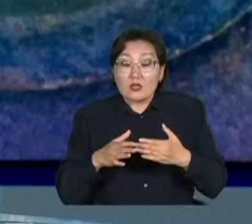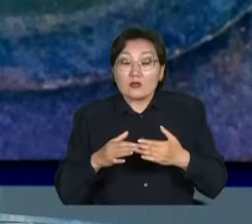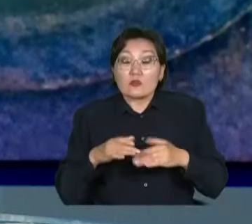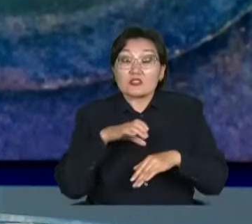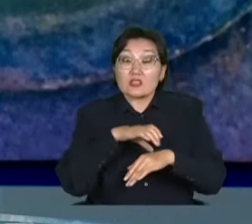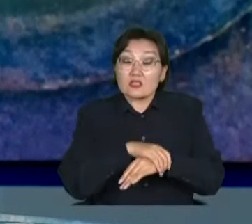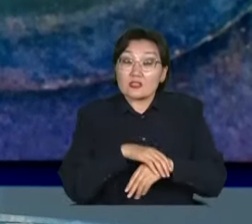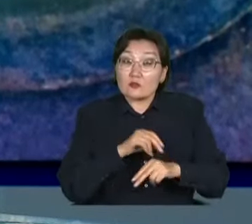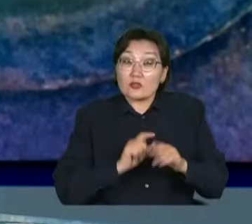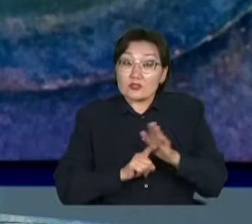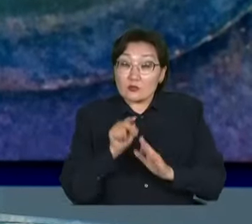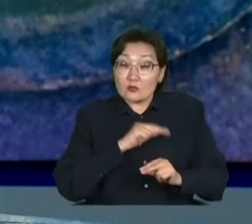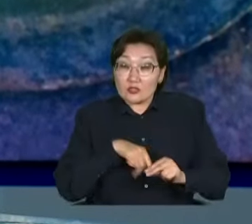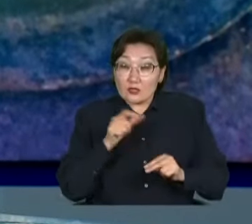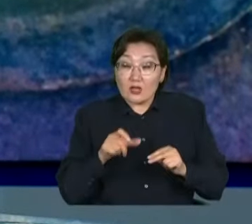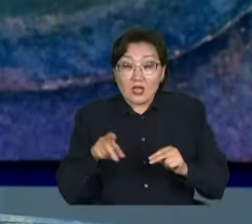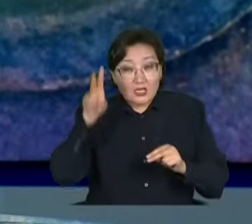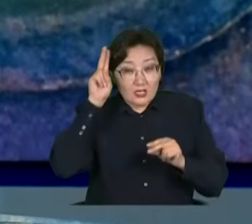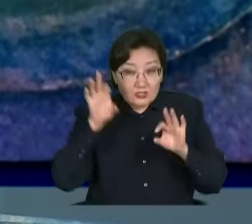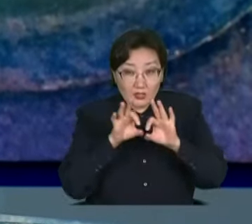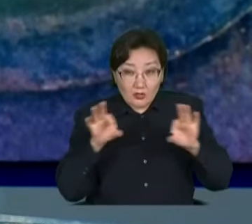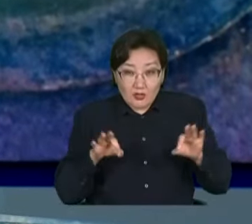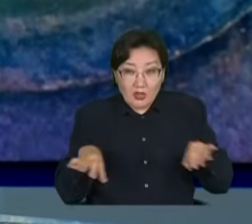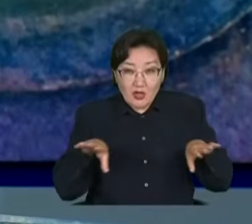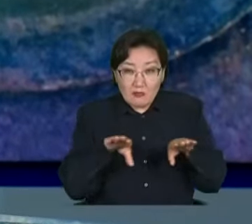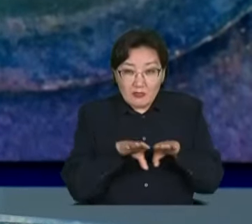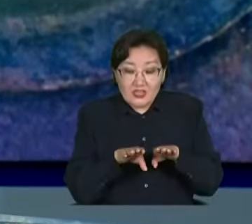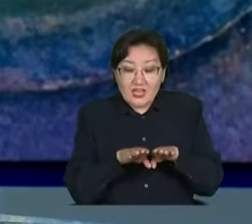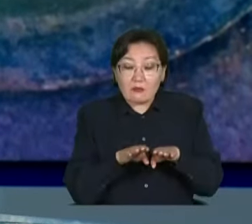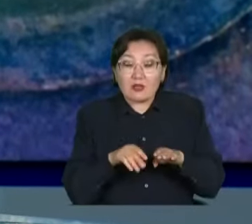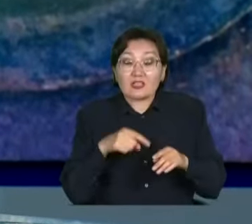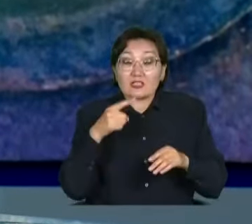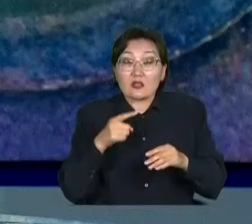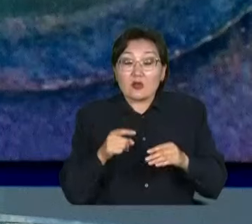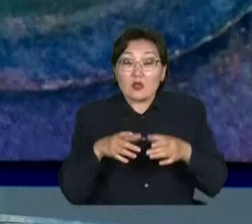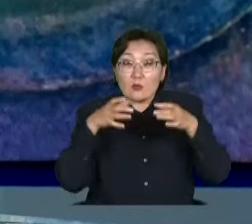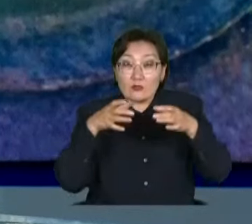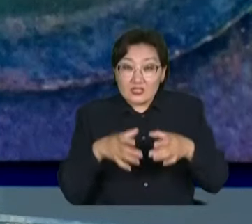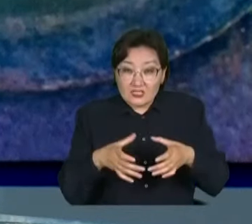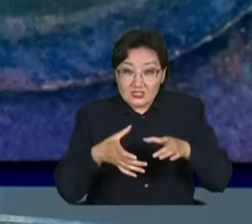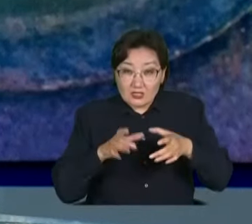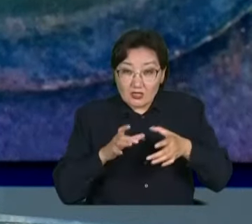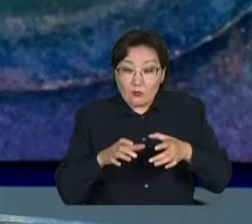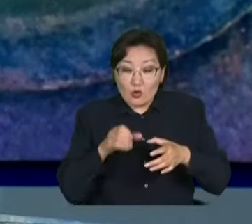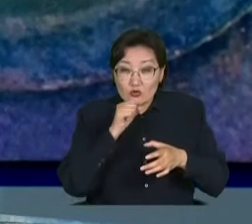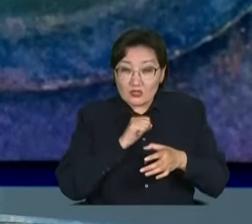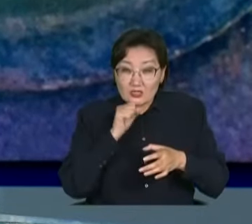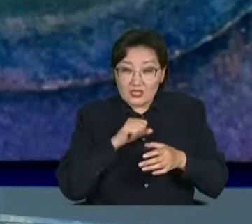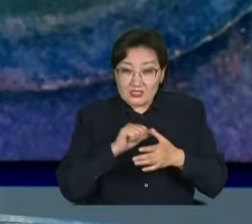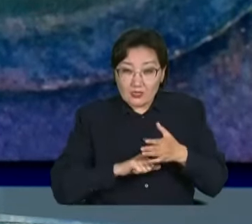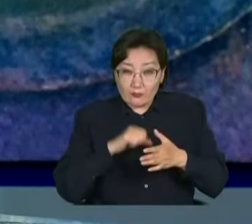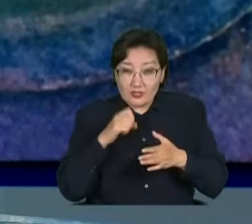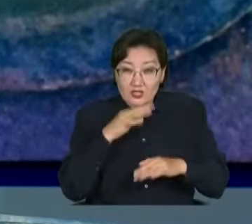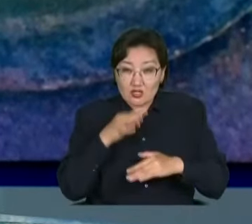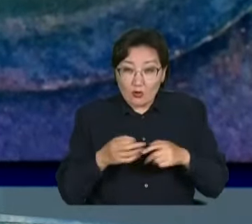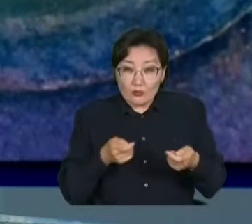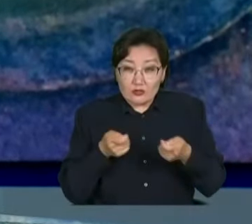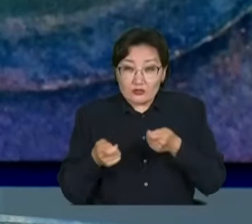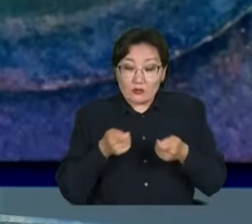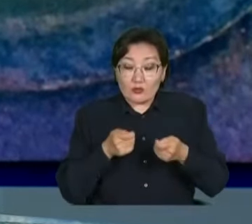кіріскен қызметкерлер кәріз құбырының бітеліп қалғанын айтады. Бұған құдыққа жабылған қақпақтардың ұрлануы себепті жауаптылар.